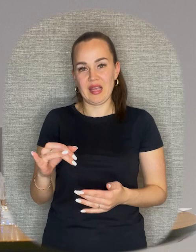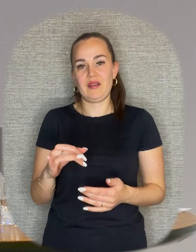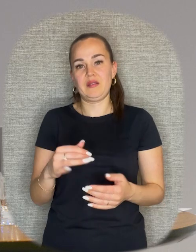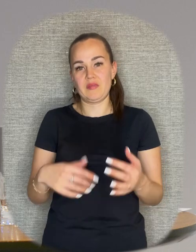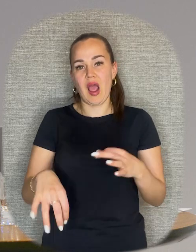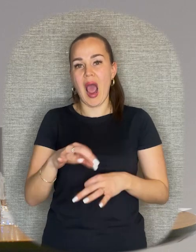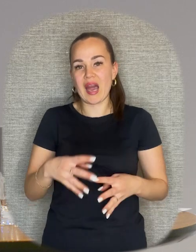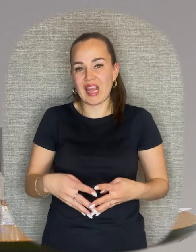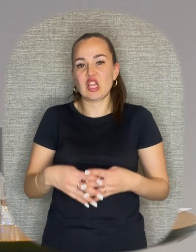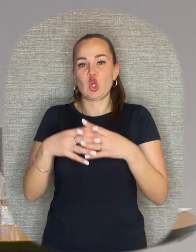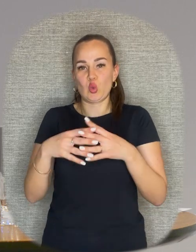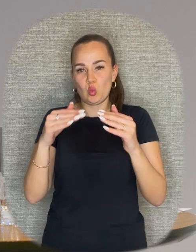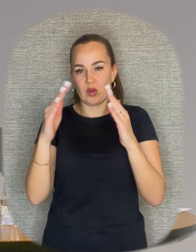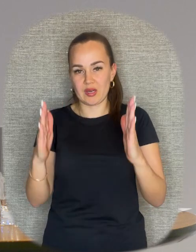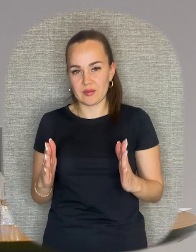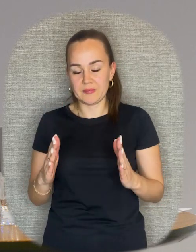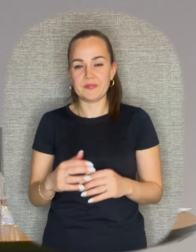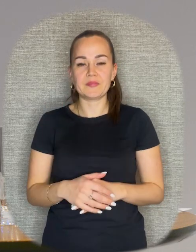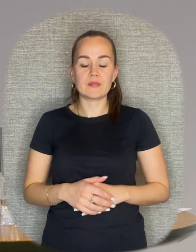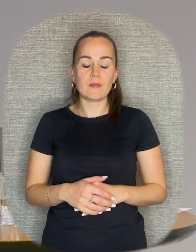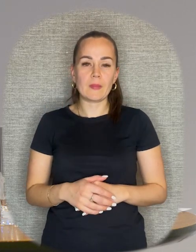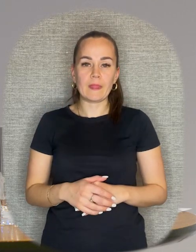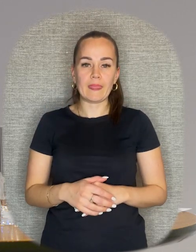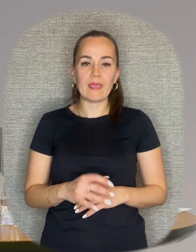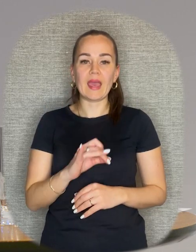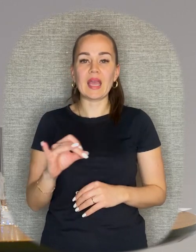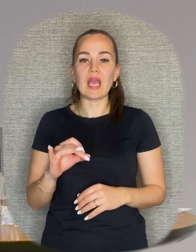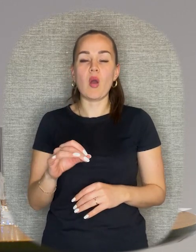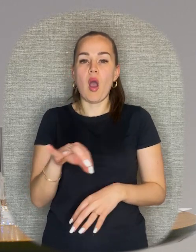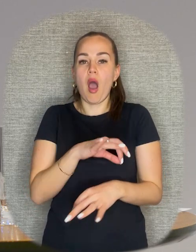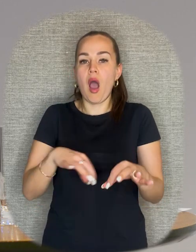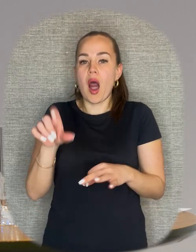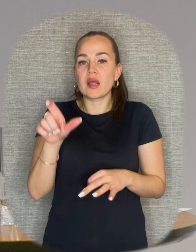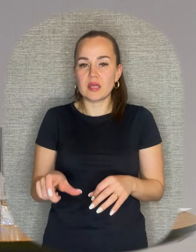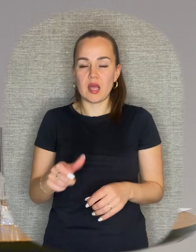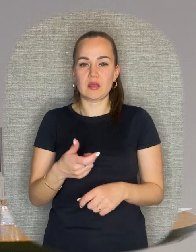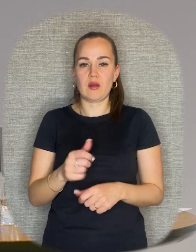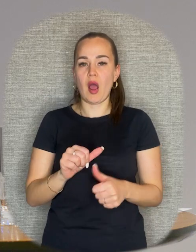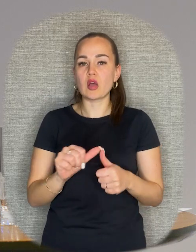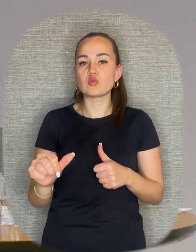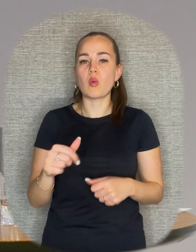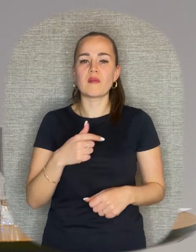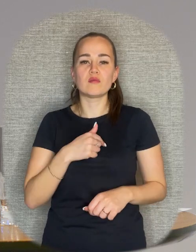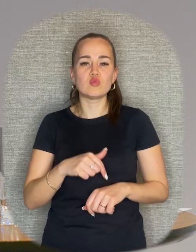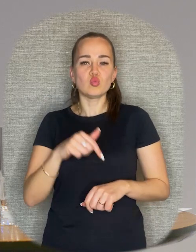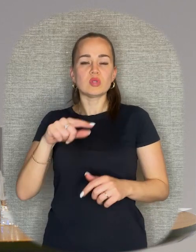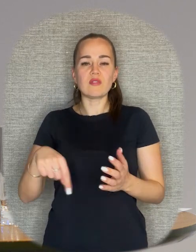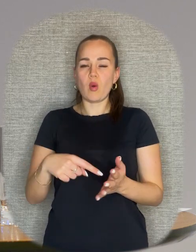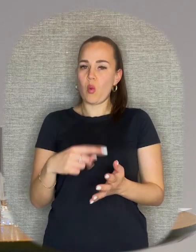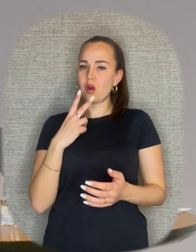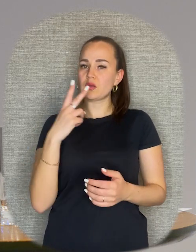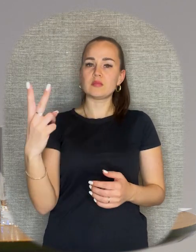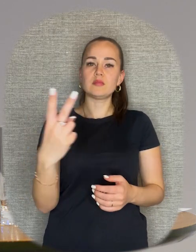архитектурные решения Ну и безусловно влияние на формирование у Архитекторов особого чувства города